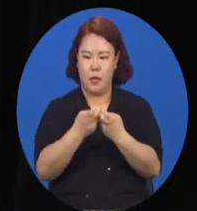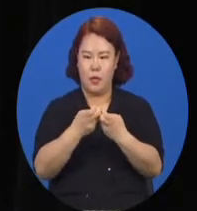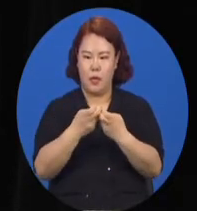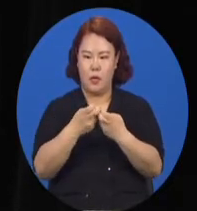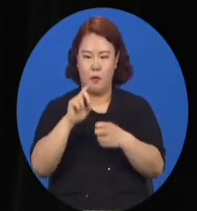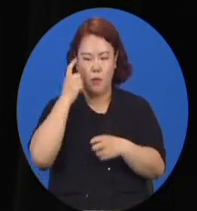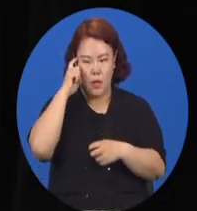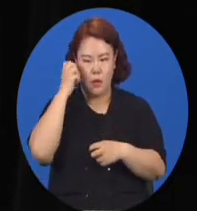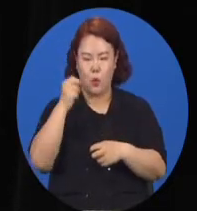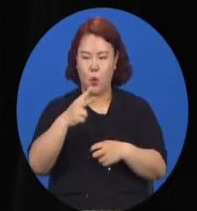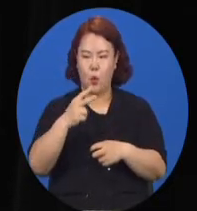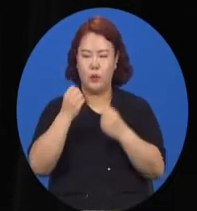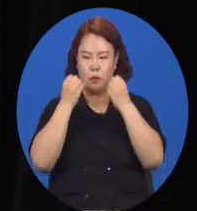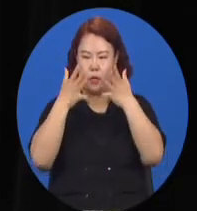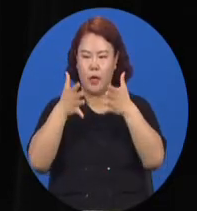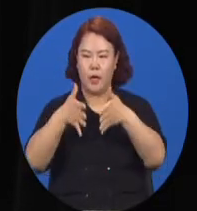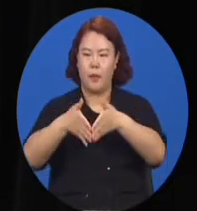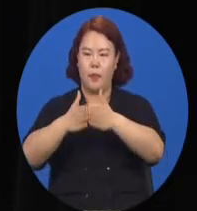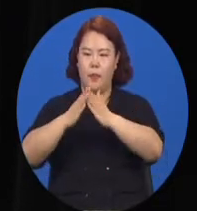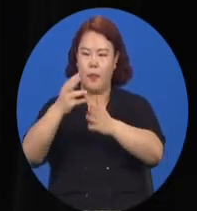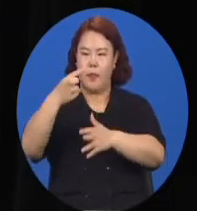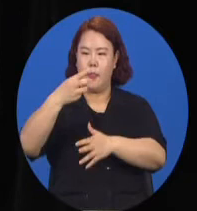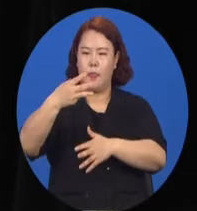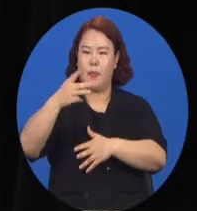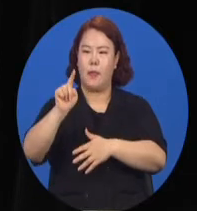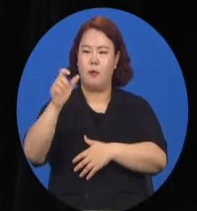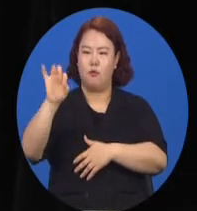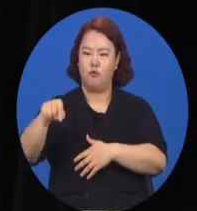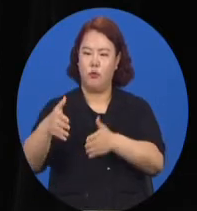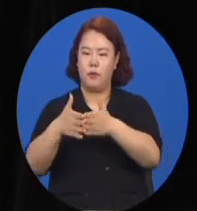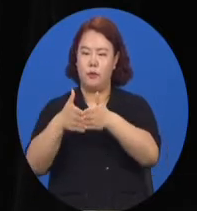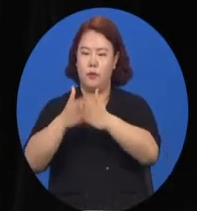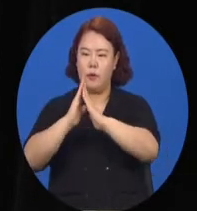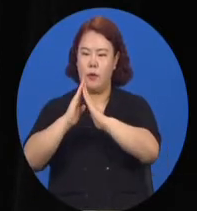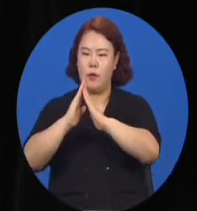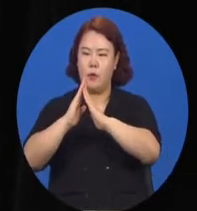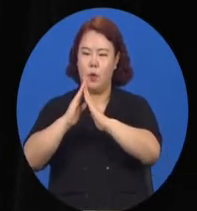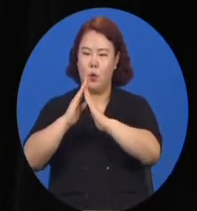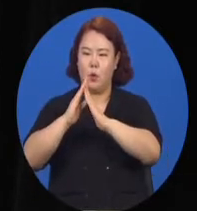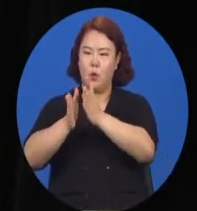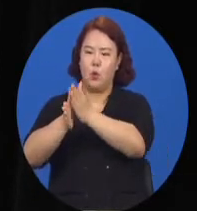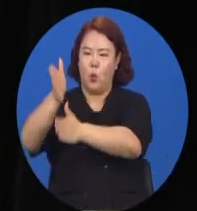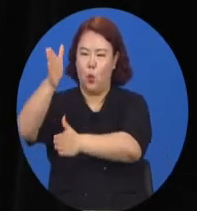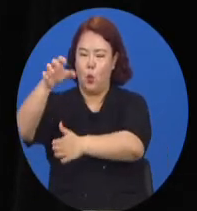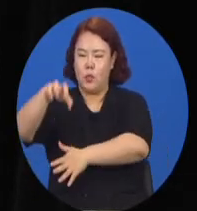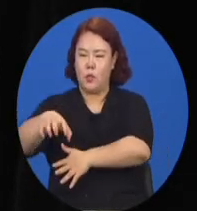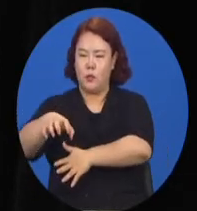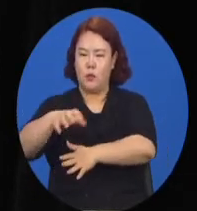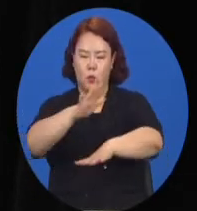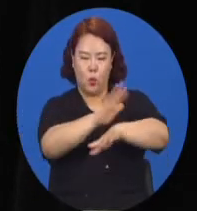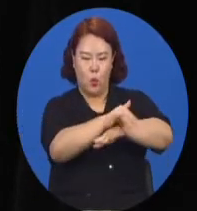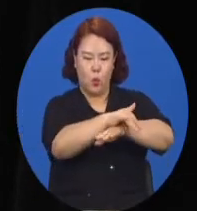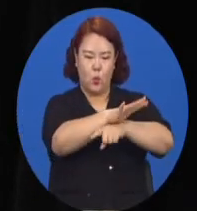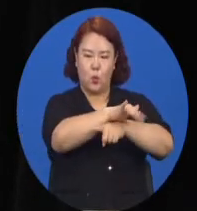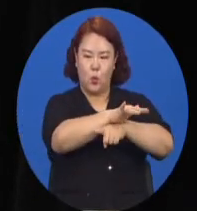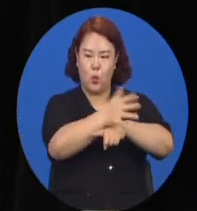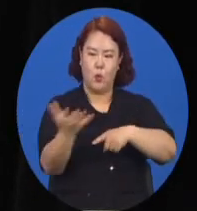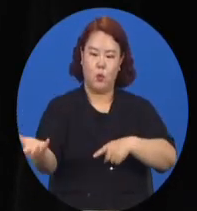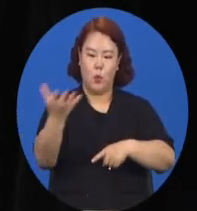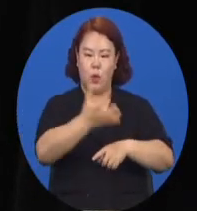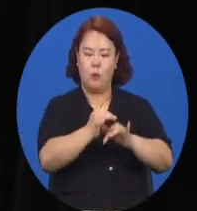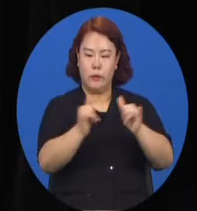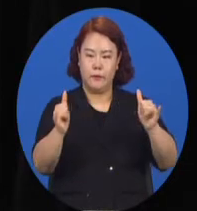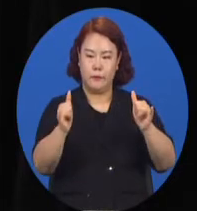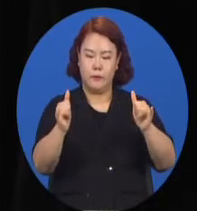조성해서 도시에서 농촌으로 돌아오는 인구들을 유입할 수 있는 각종